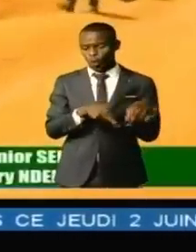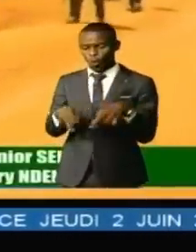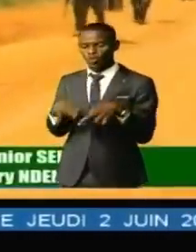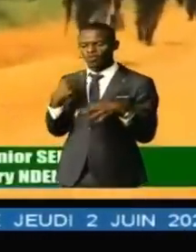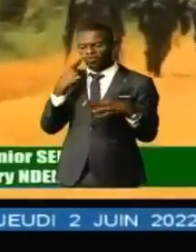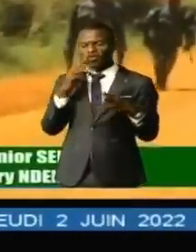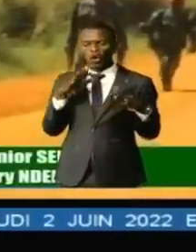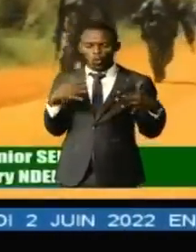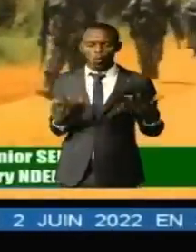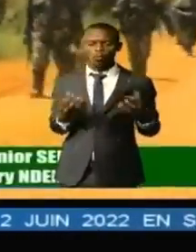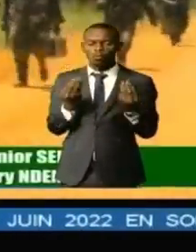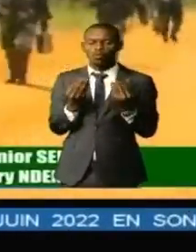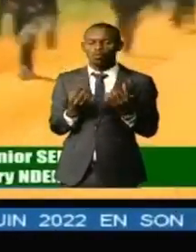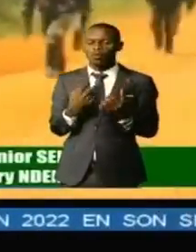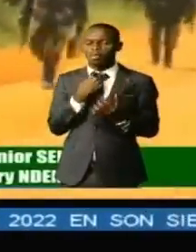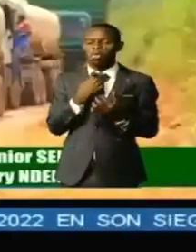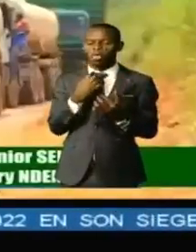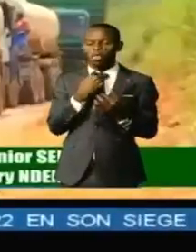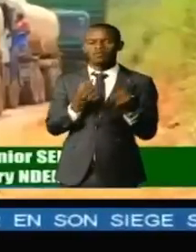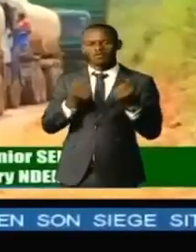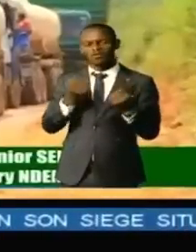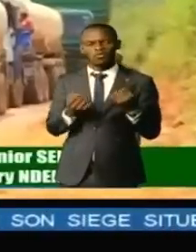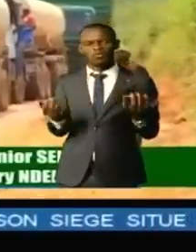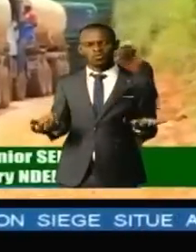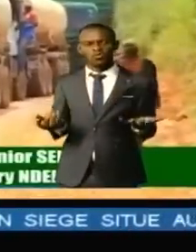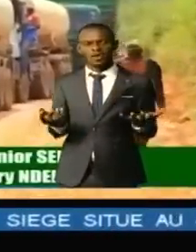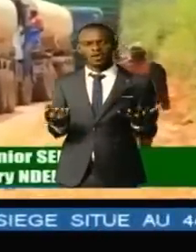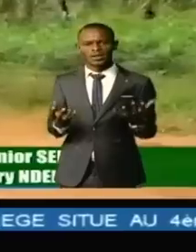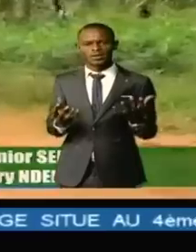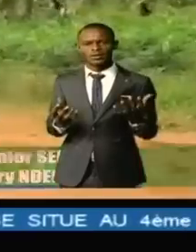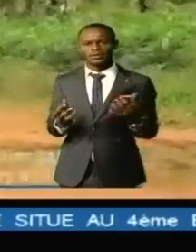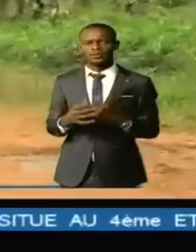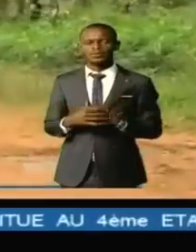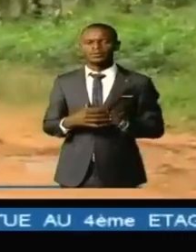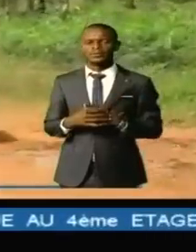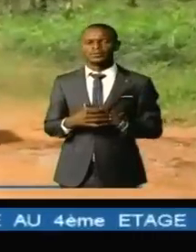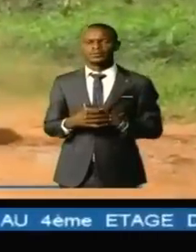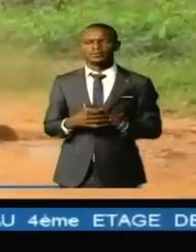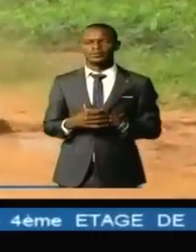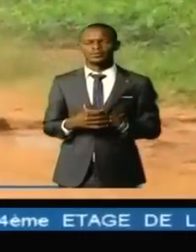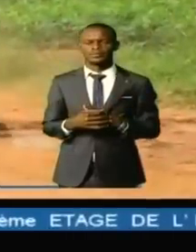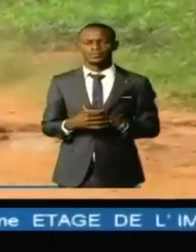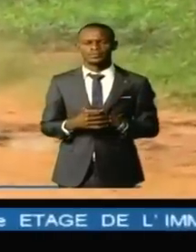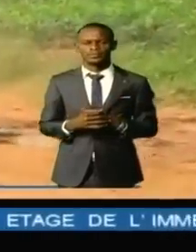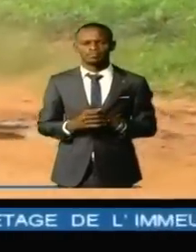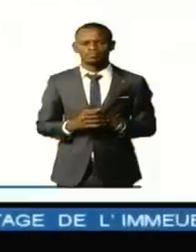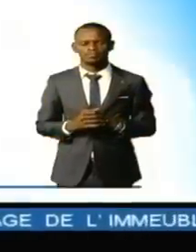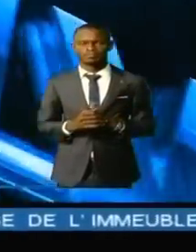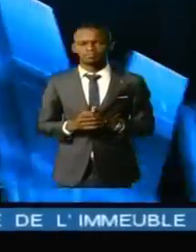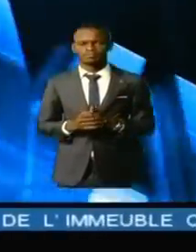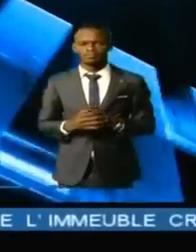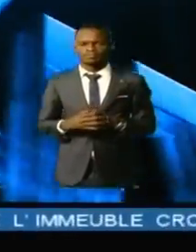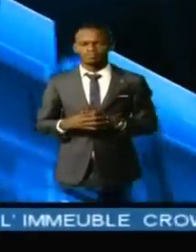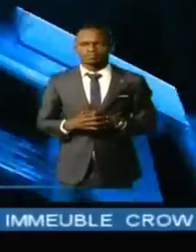d'assurer la fluidité du trafic. Permettra la circulation des personnes et de leurs biens.